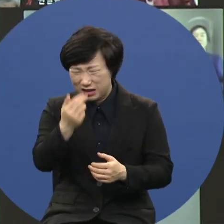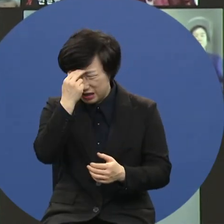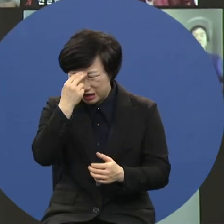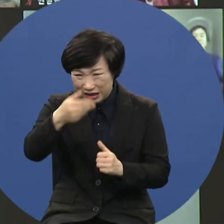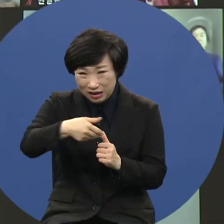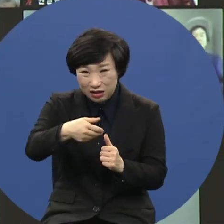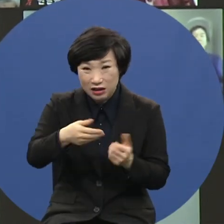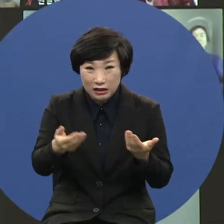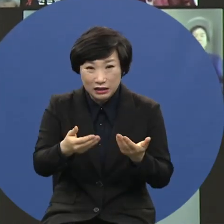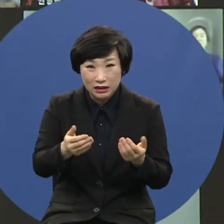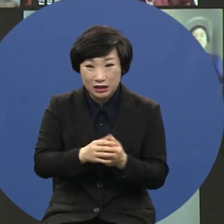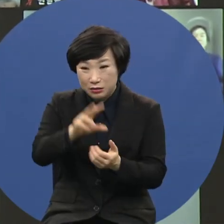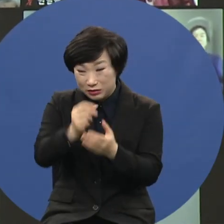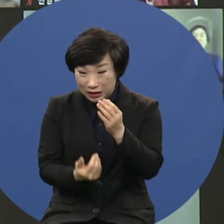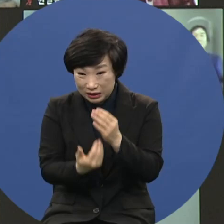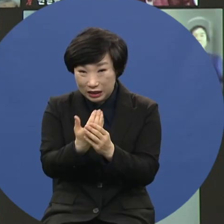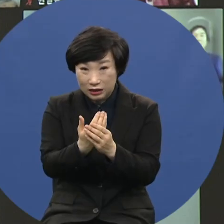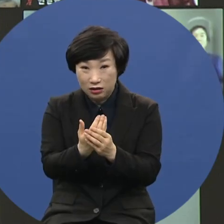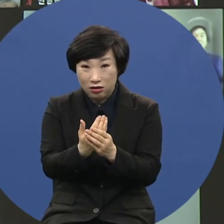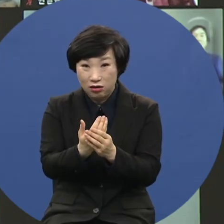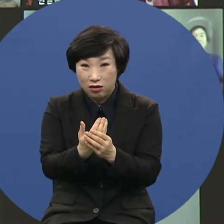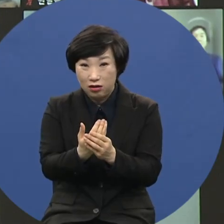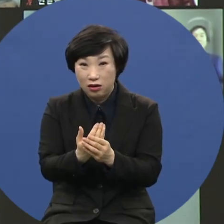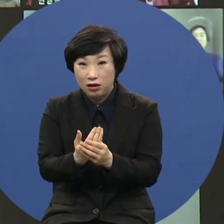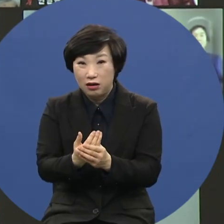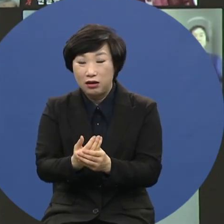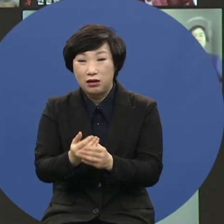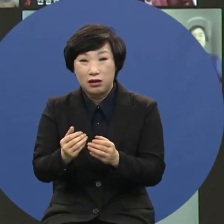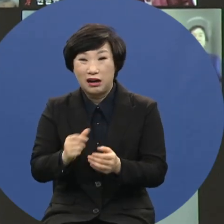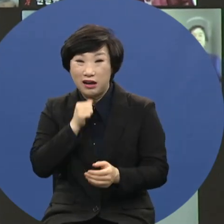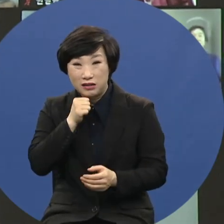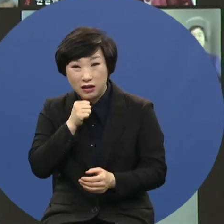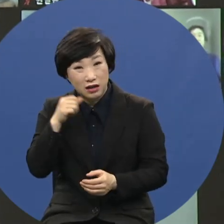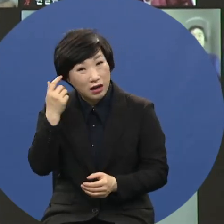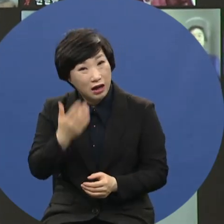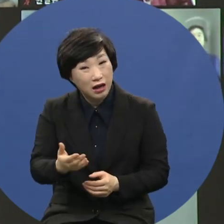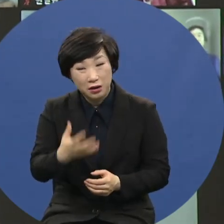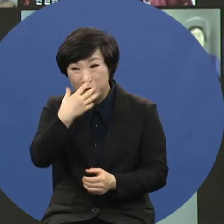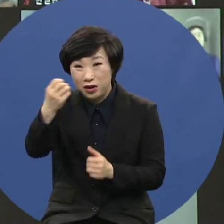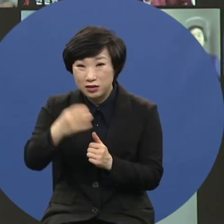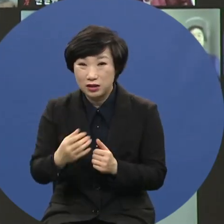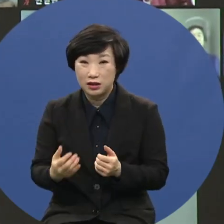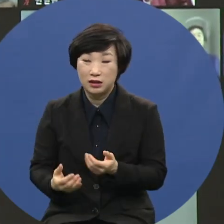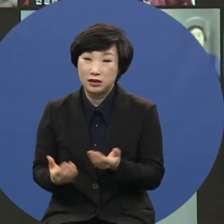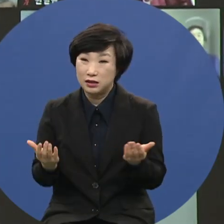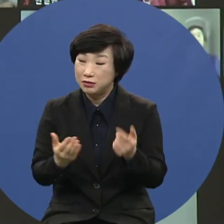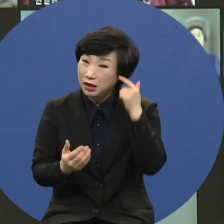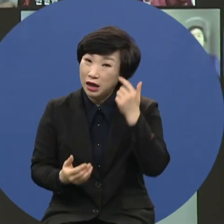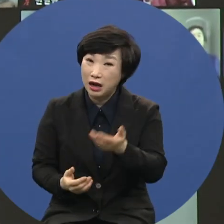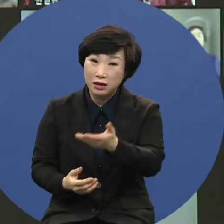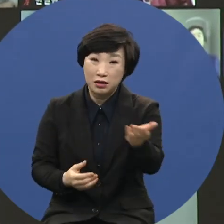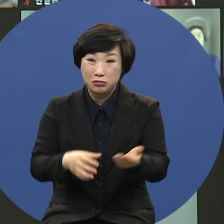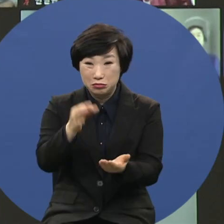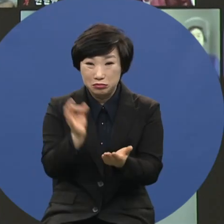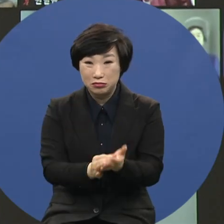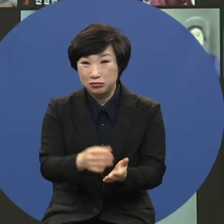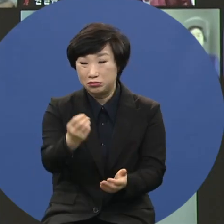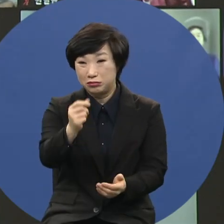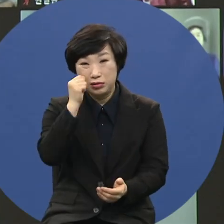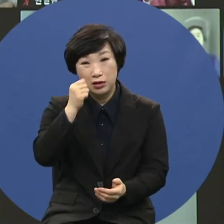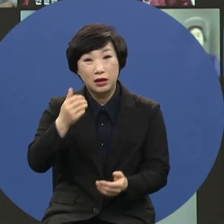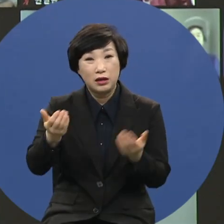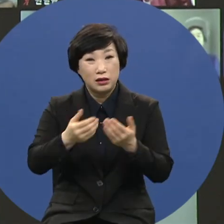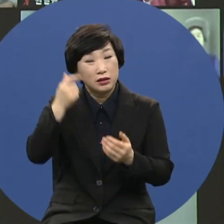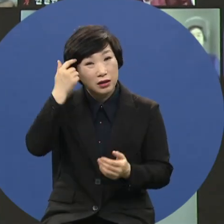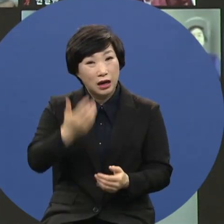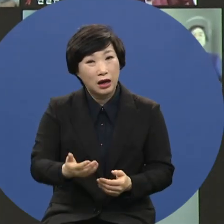거, 문제가 생기는 거, 가난한 거, 멸시받는 거, 천대받는 거.